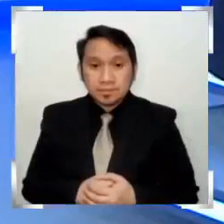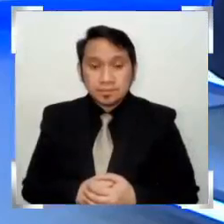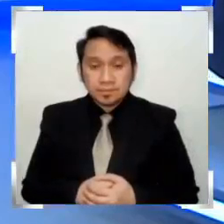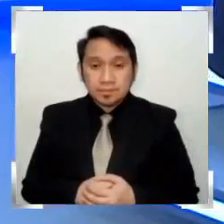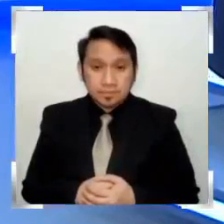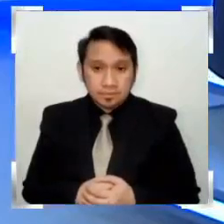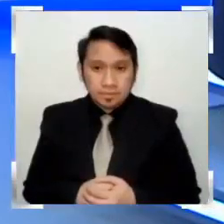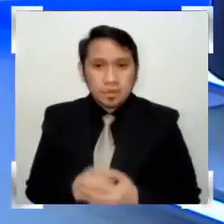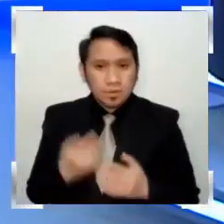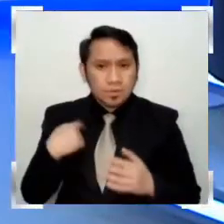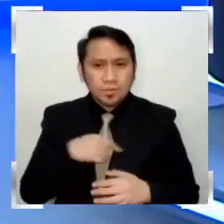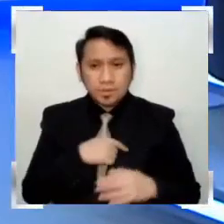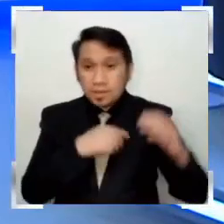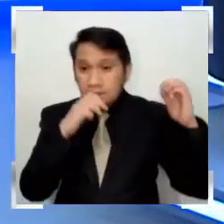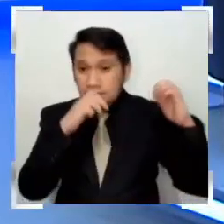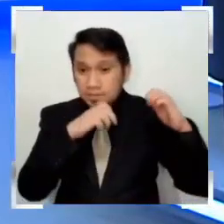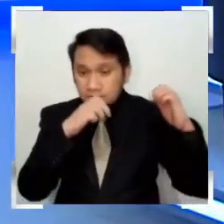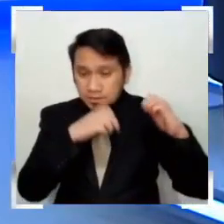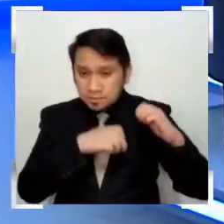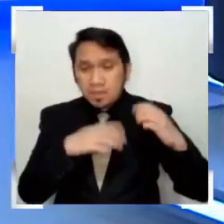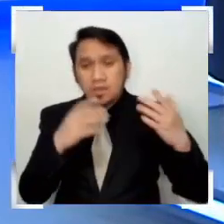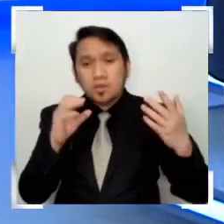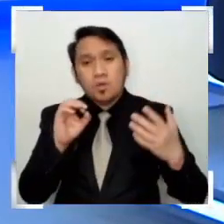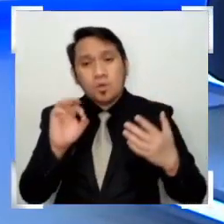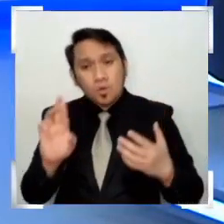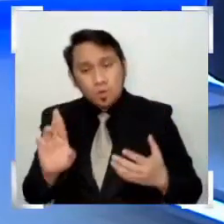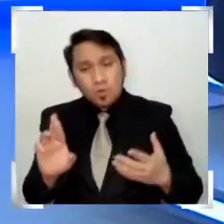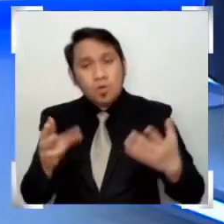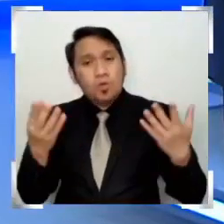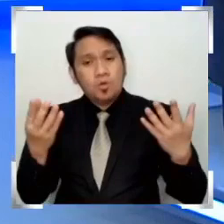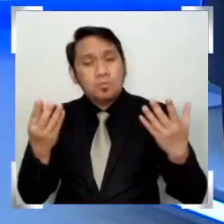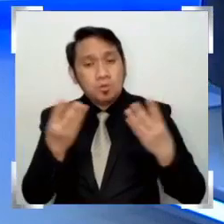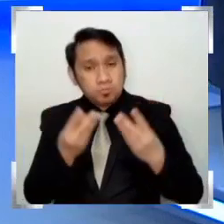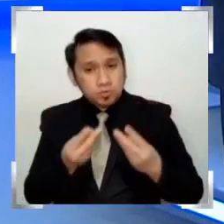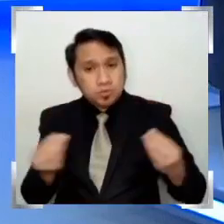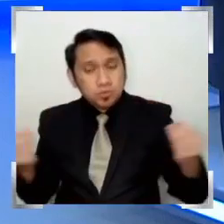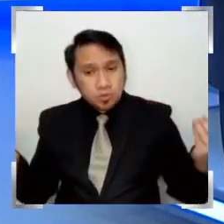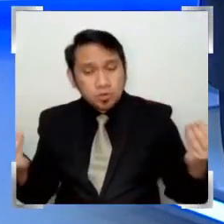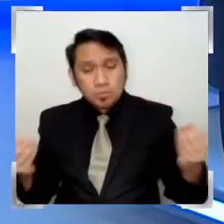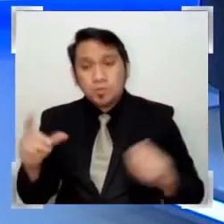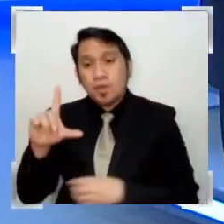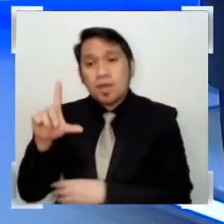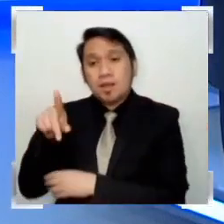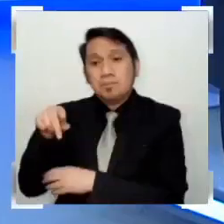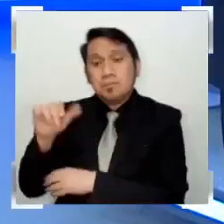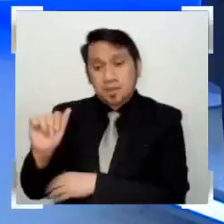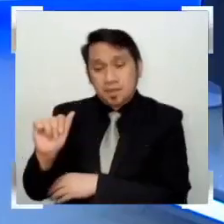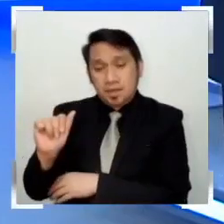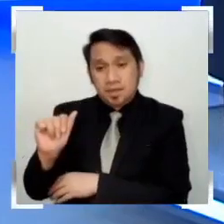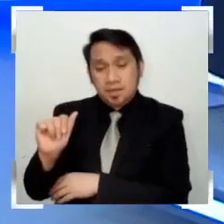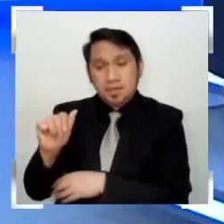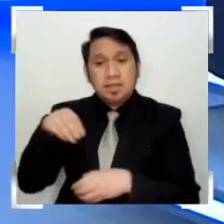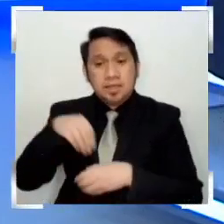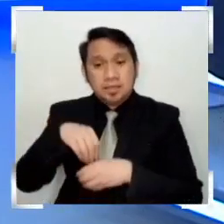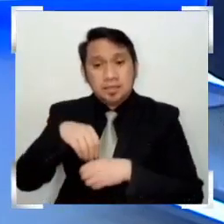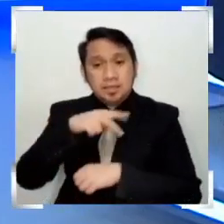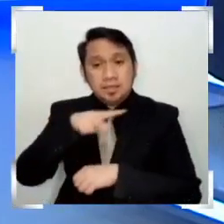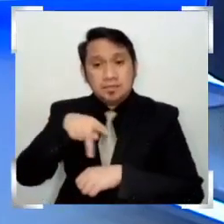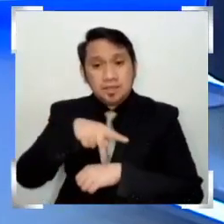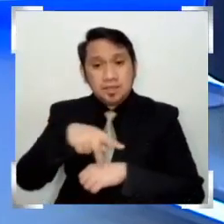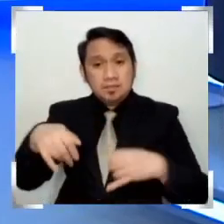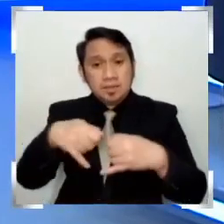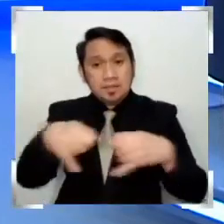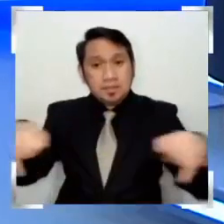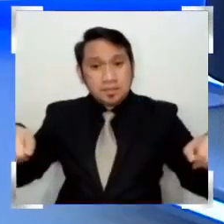Inaasa ang hihina o posibleng mawala na sa mga susunod na araw ang low pressure area na nasa loob ng Philippine Area of Responsibility. Pero sa ngayon,